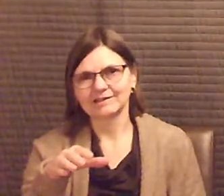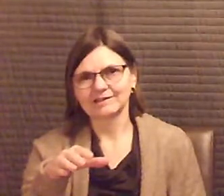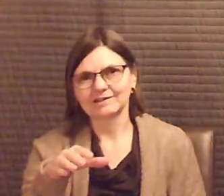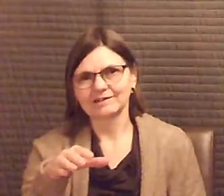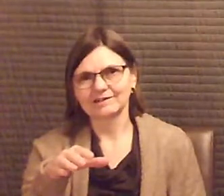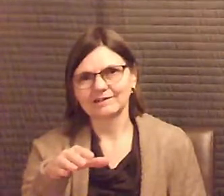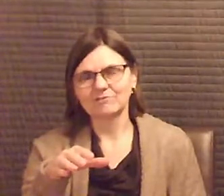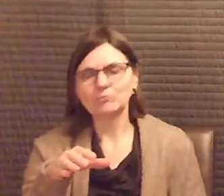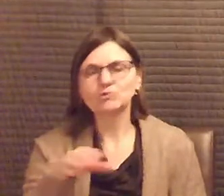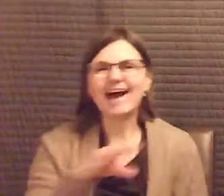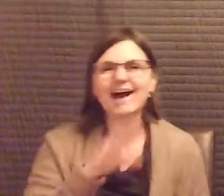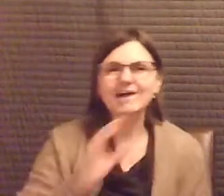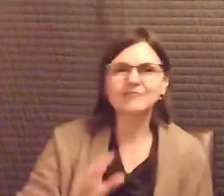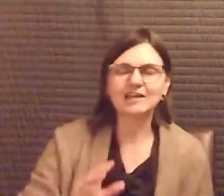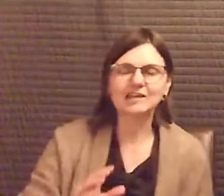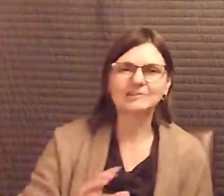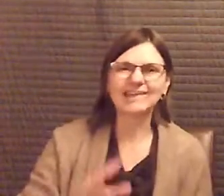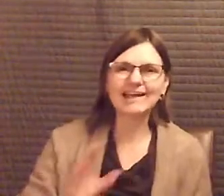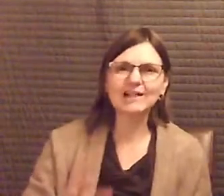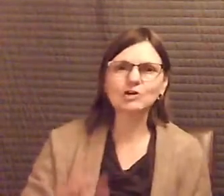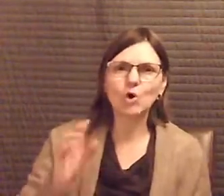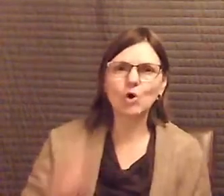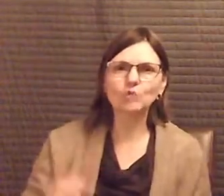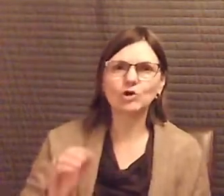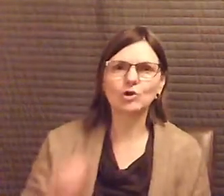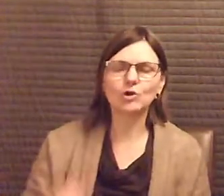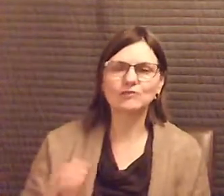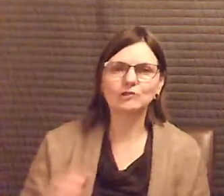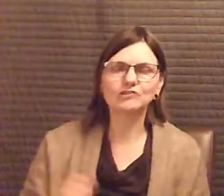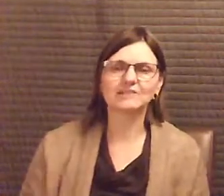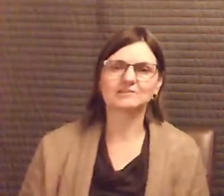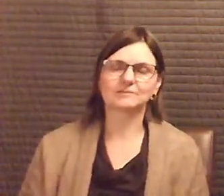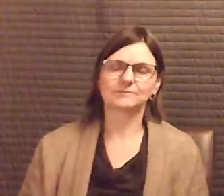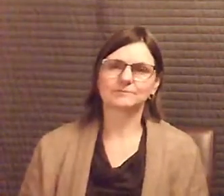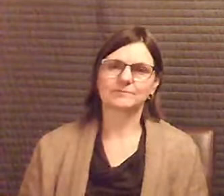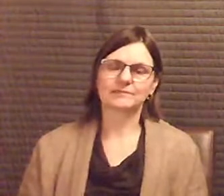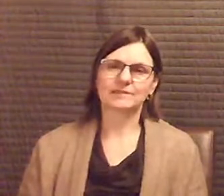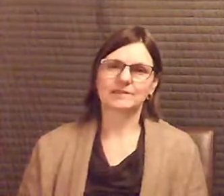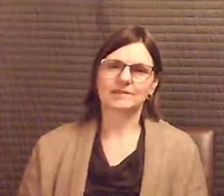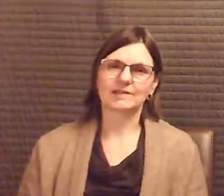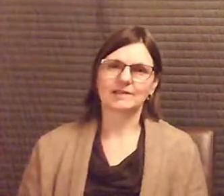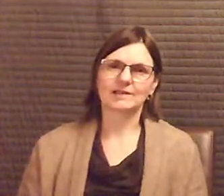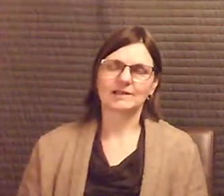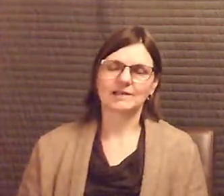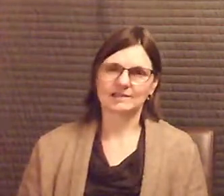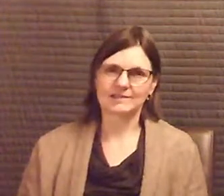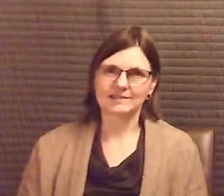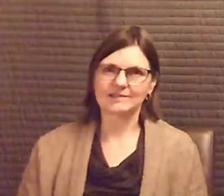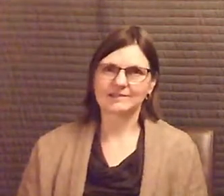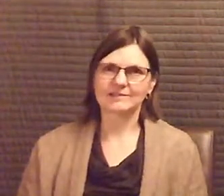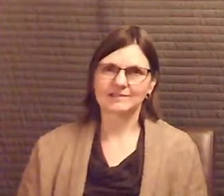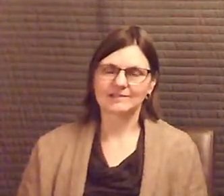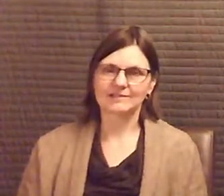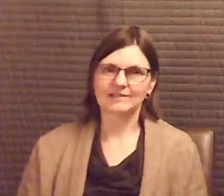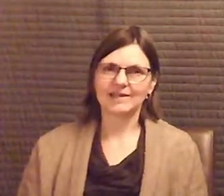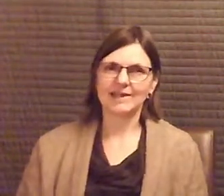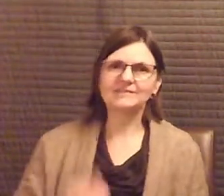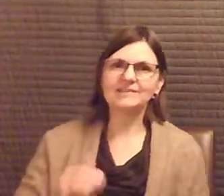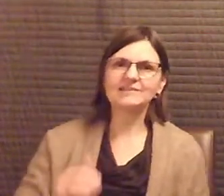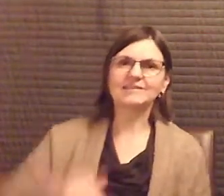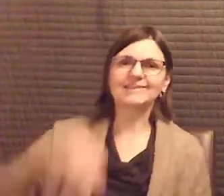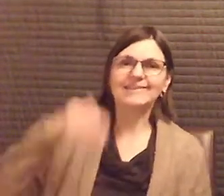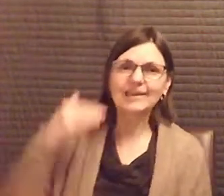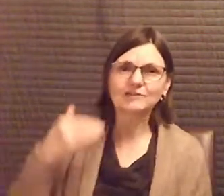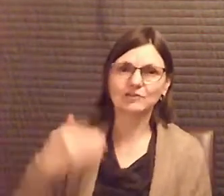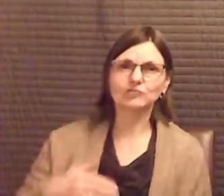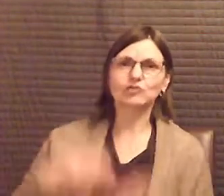liefje nou haar afrekenen met elk ongeloof in ons hart en ziel en kiezels hasbeens en en